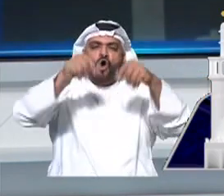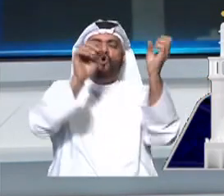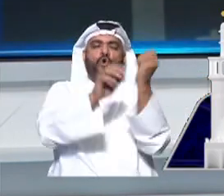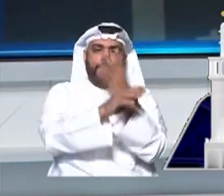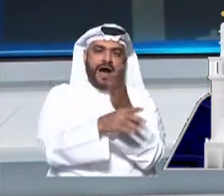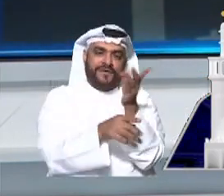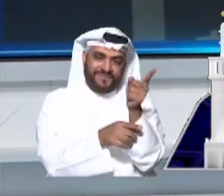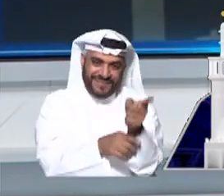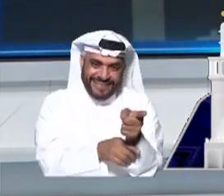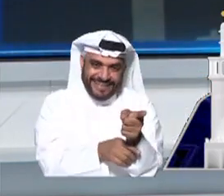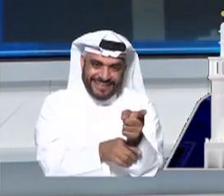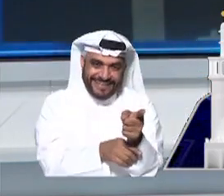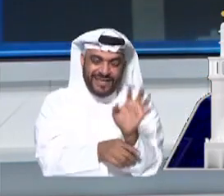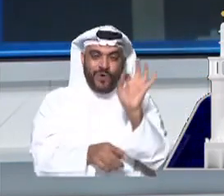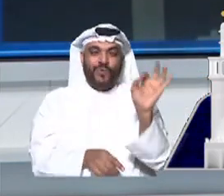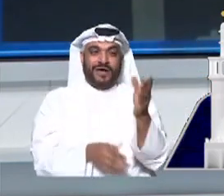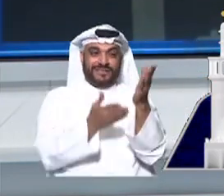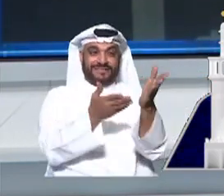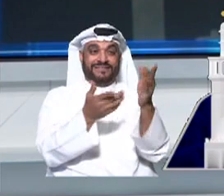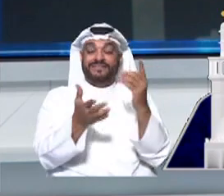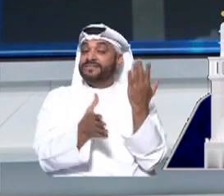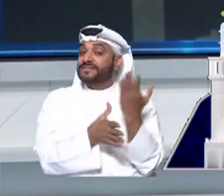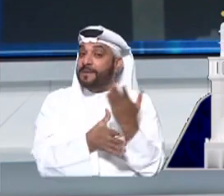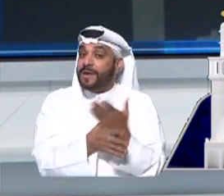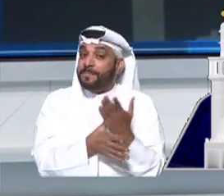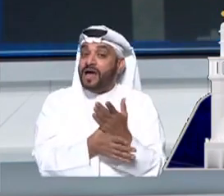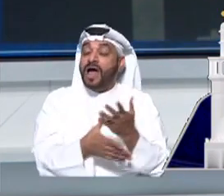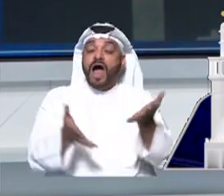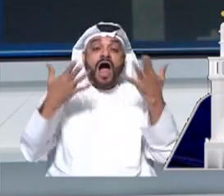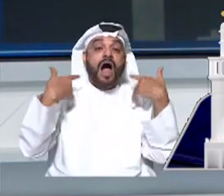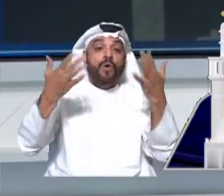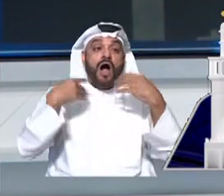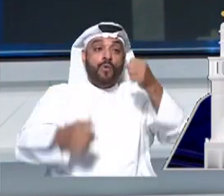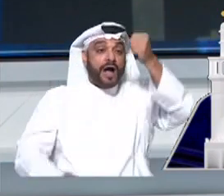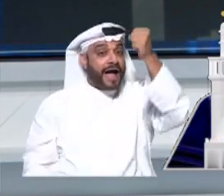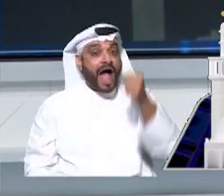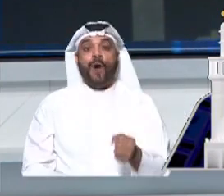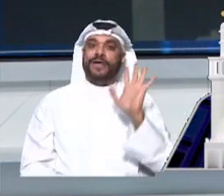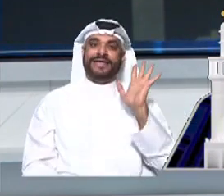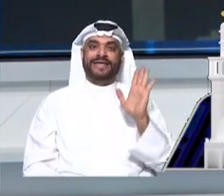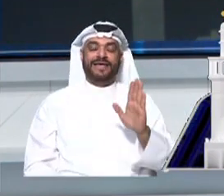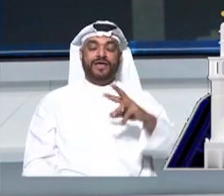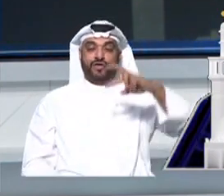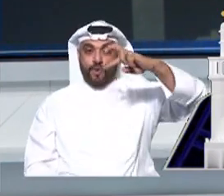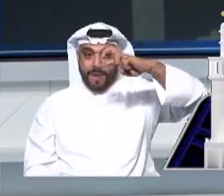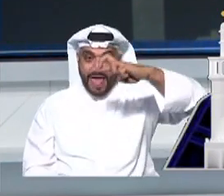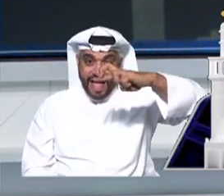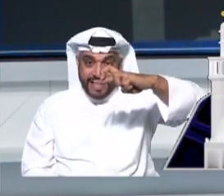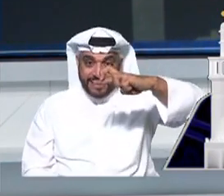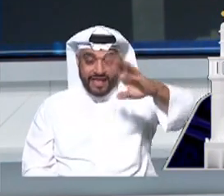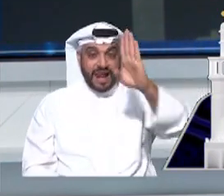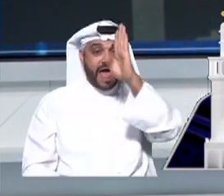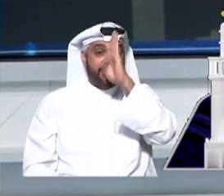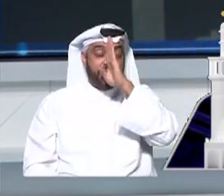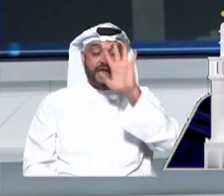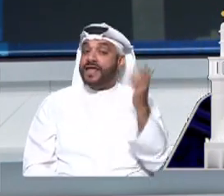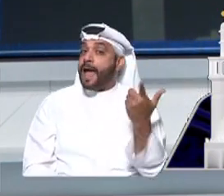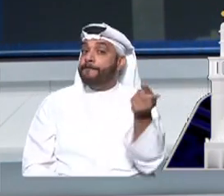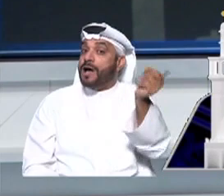والمناطق الصحراوية من دولة الكويت، وذلك بسبب نشاط الرياح الشمالية الغربية قد تصل سرعة الرياح إلى 50 كيلومتر